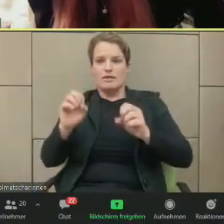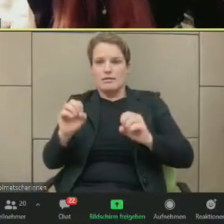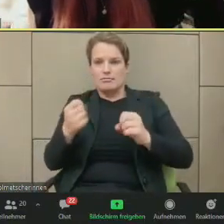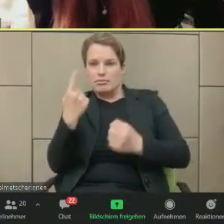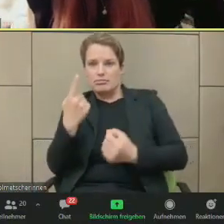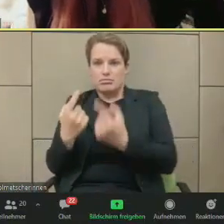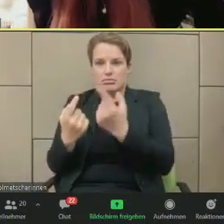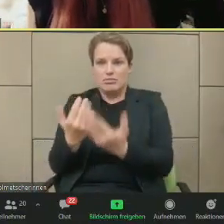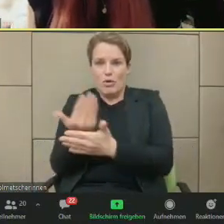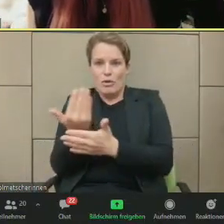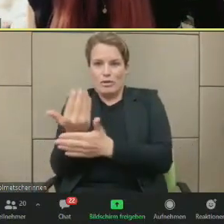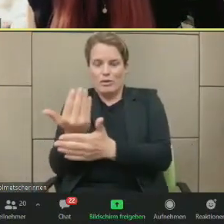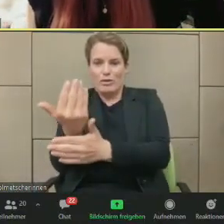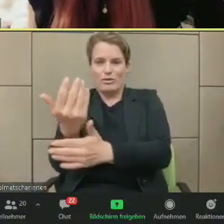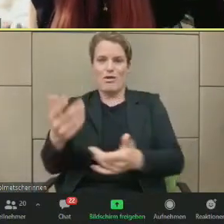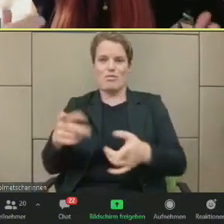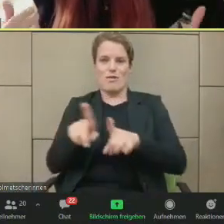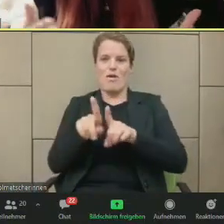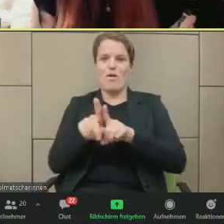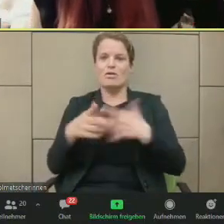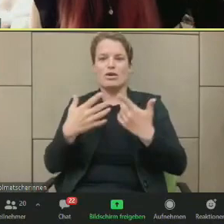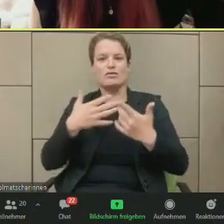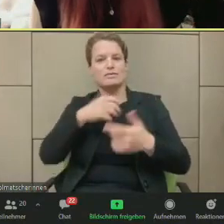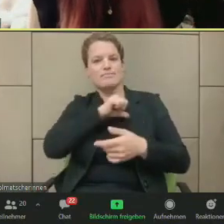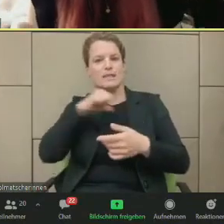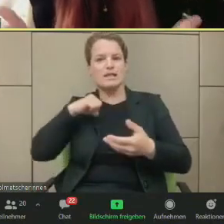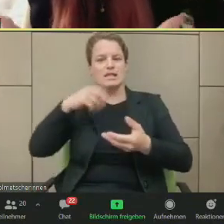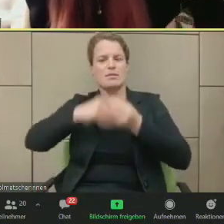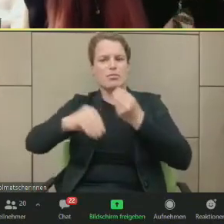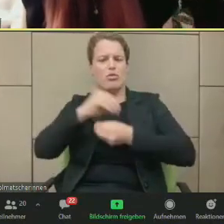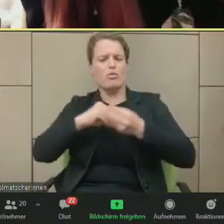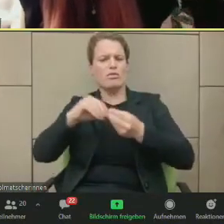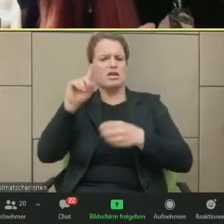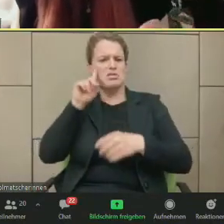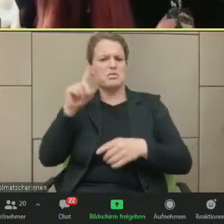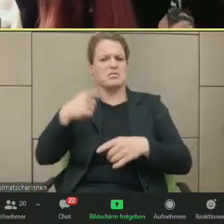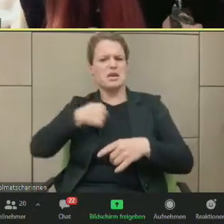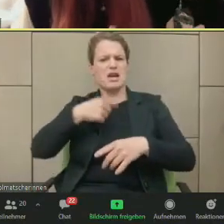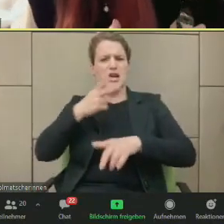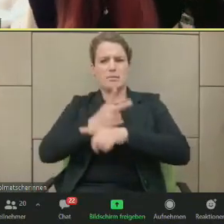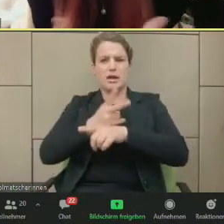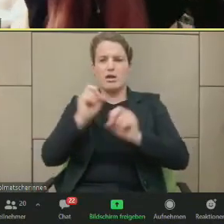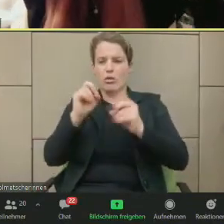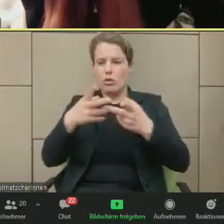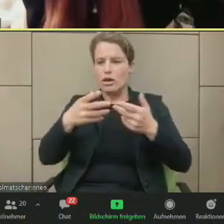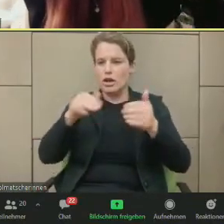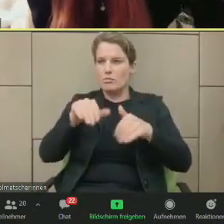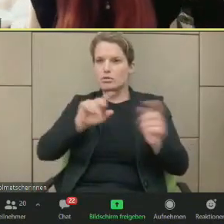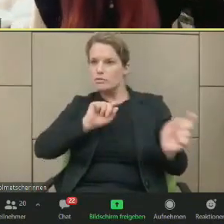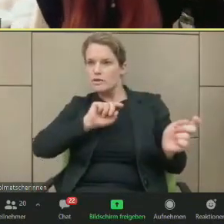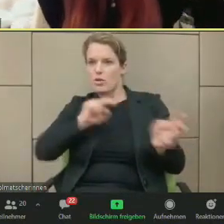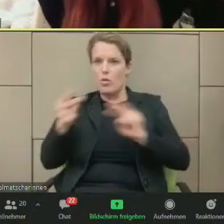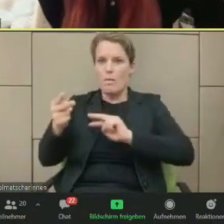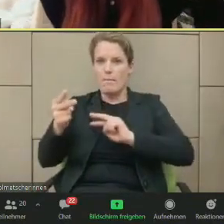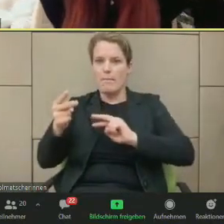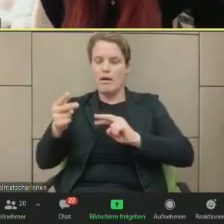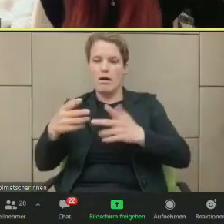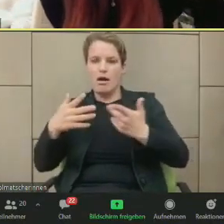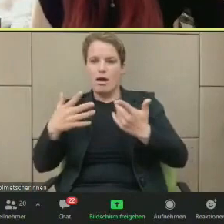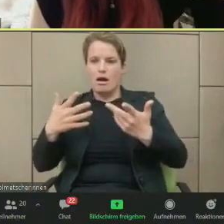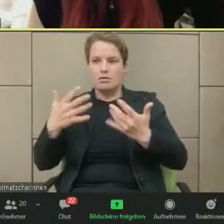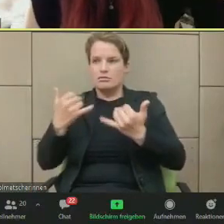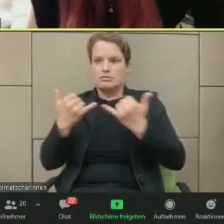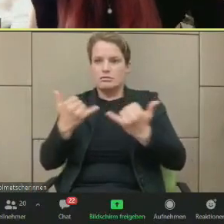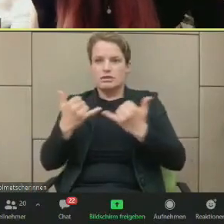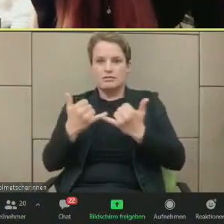damit umgehe. Man denkt vielleicht, okay, ich bin jetzt krank, jetzt muss ich mich umstellen und das ist so von einem Tag auf den anderen. Und das ist ehrlich